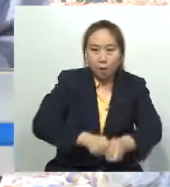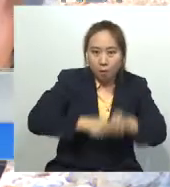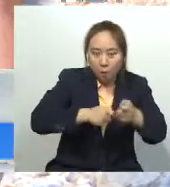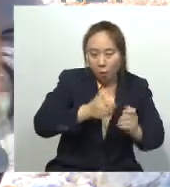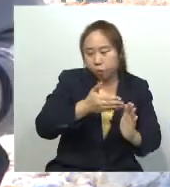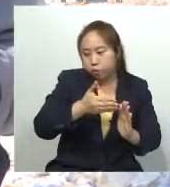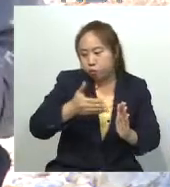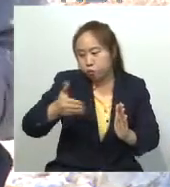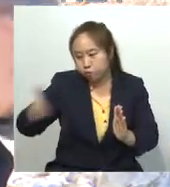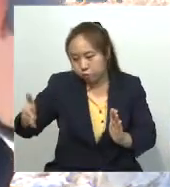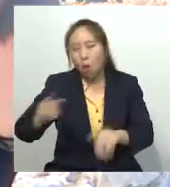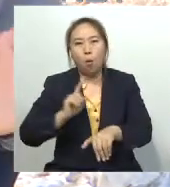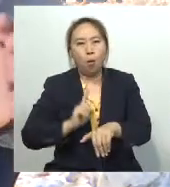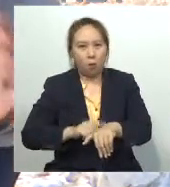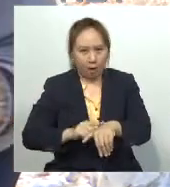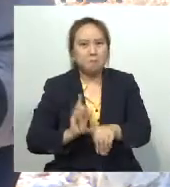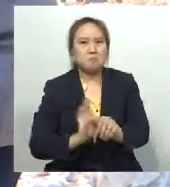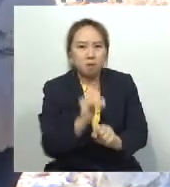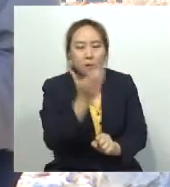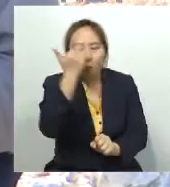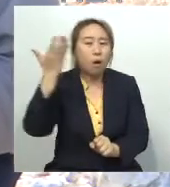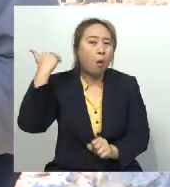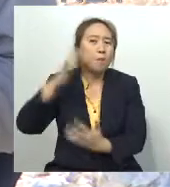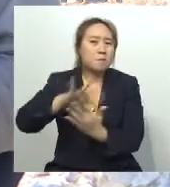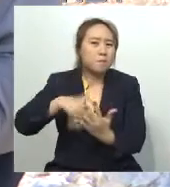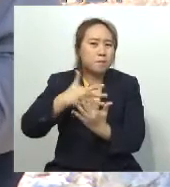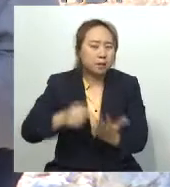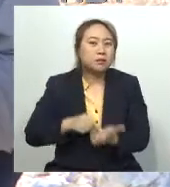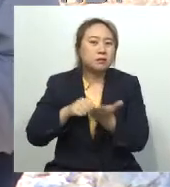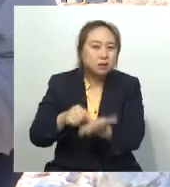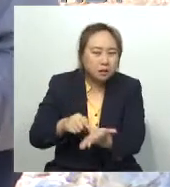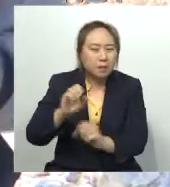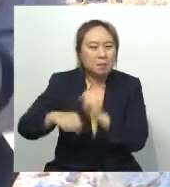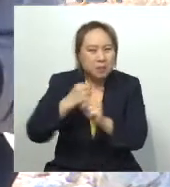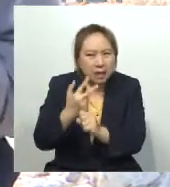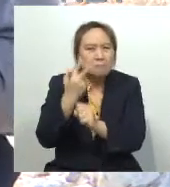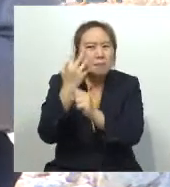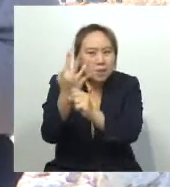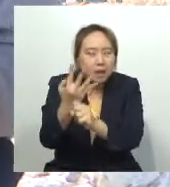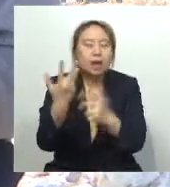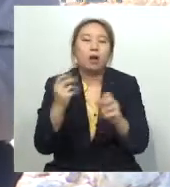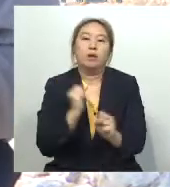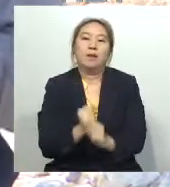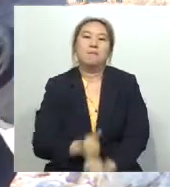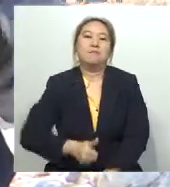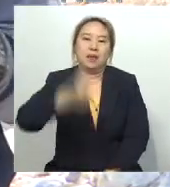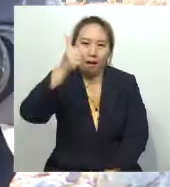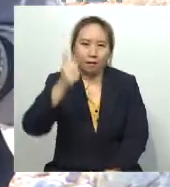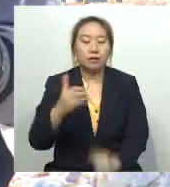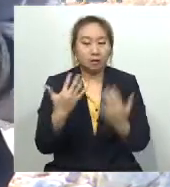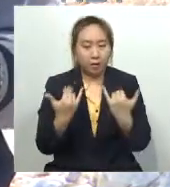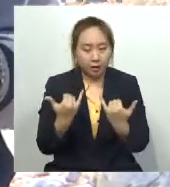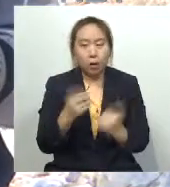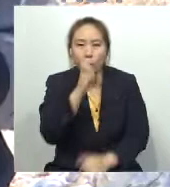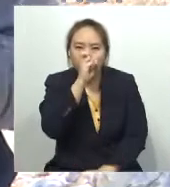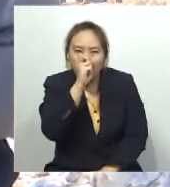ตรกรในพื้นที่นะครับเพราะว่าก่อนหน้านี้มีการเสนอแผนกันมาอย่างน้อย 3-4 ปีกว่าจะเป็นรูปธรรมนะครับและหลังมี